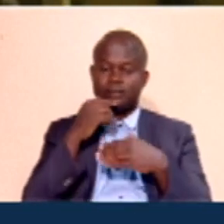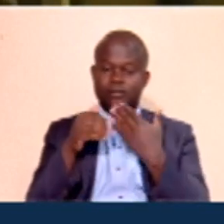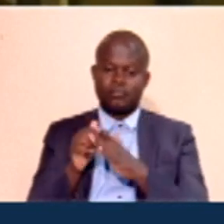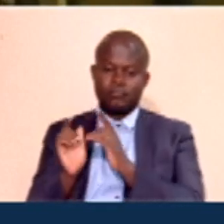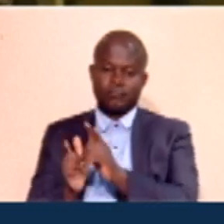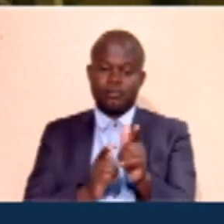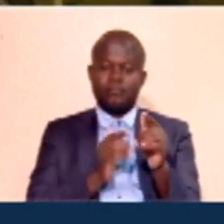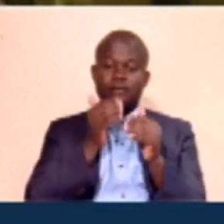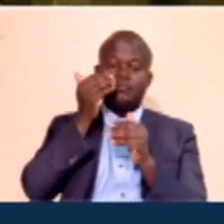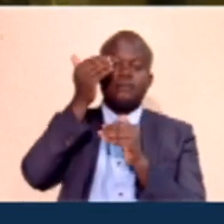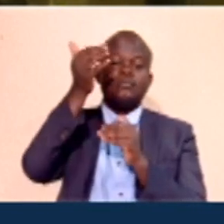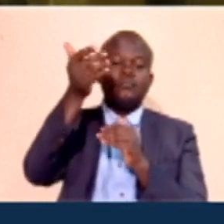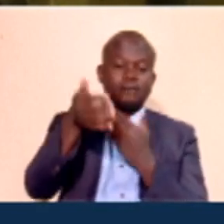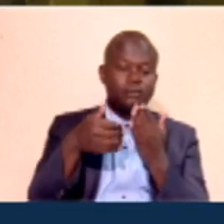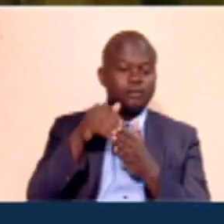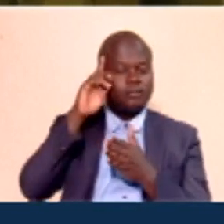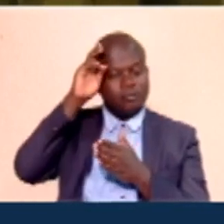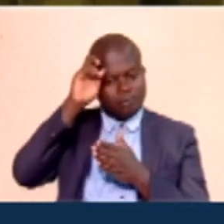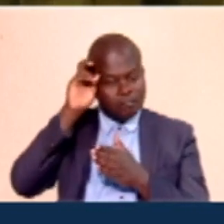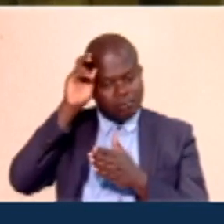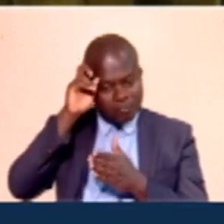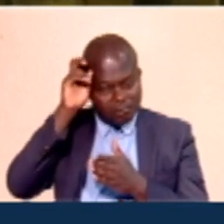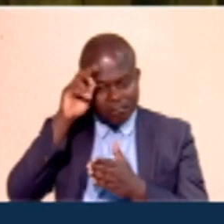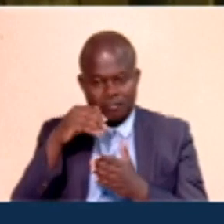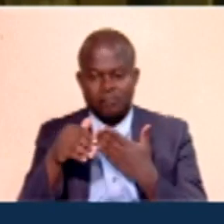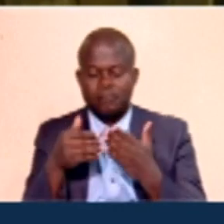rugamba. Noneho ubwo nabitekerezaga,